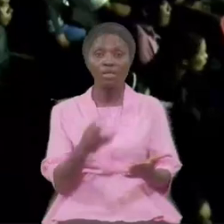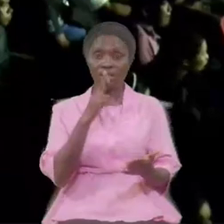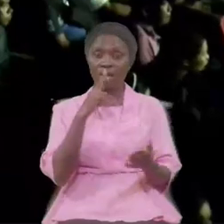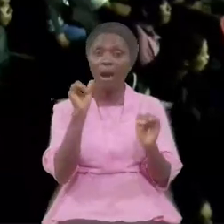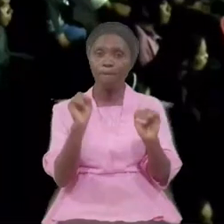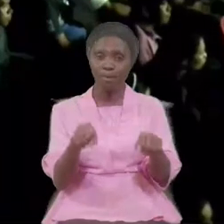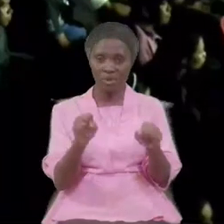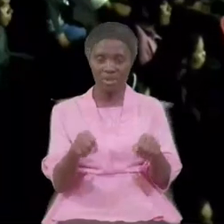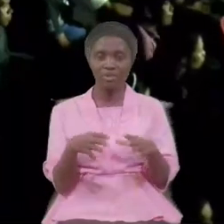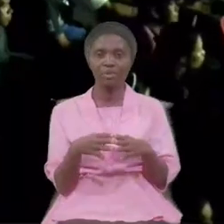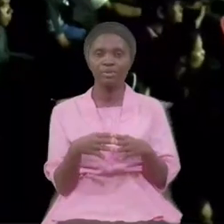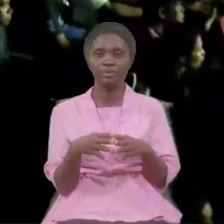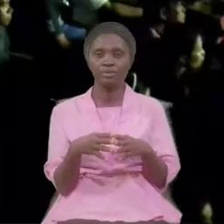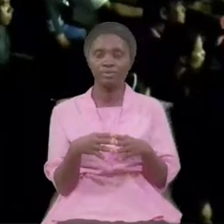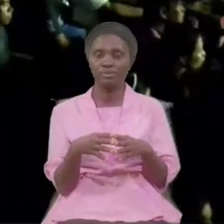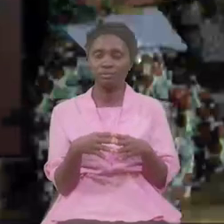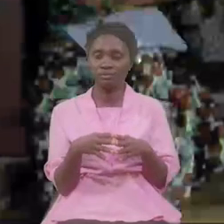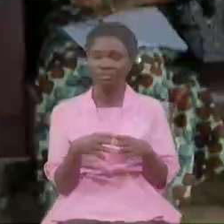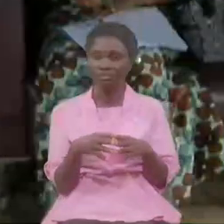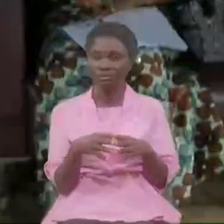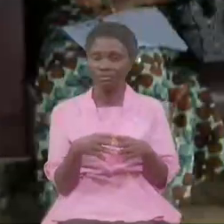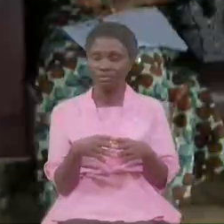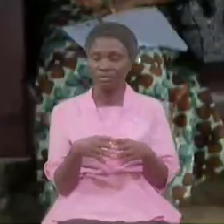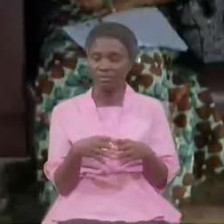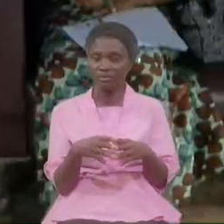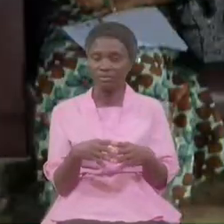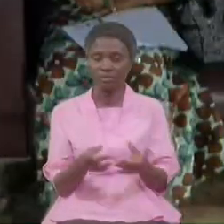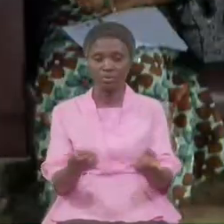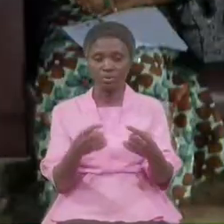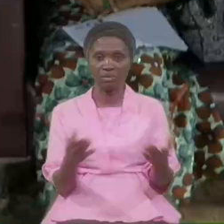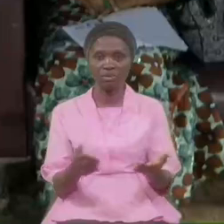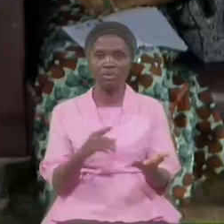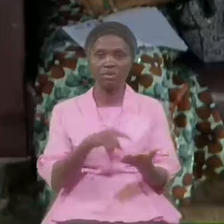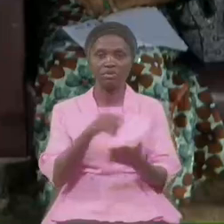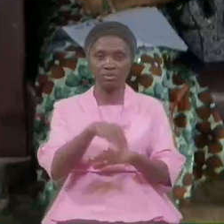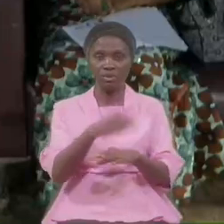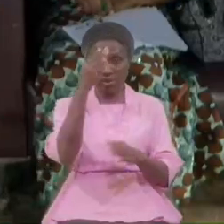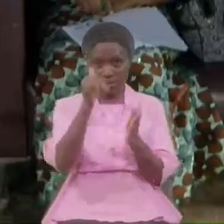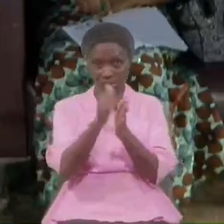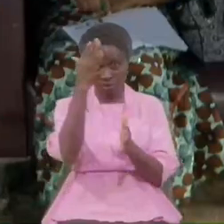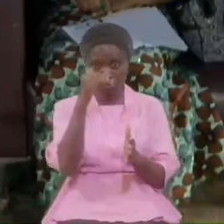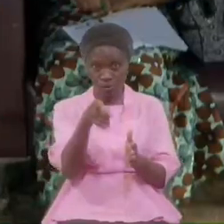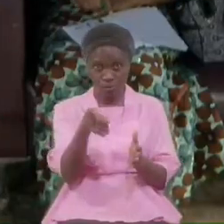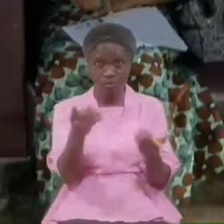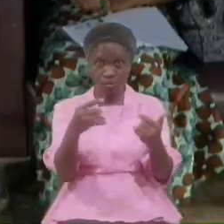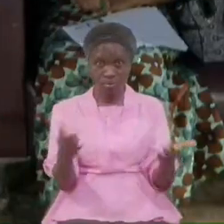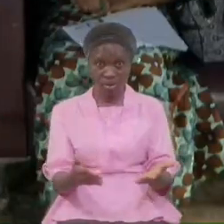tout est possible. C'est pourquoi on vient ce soir. C'est pourquoi vous êtes là ce